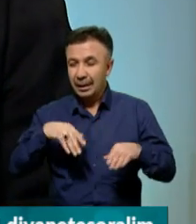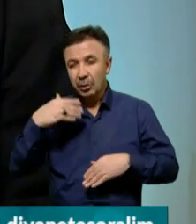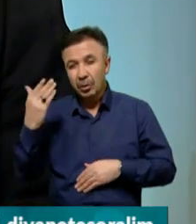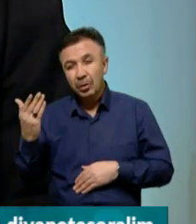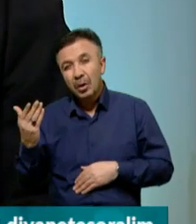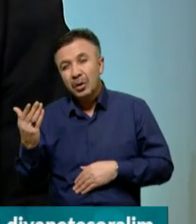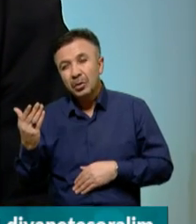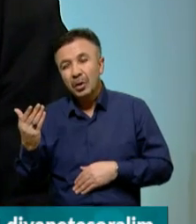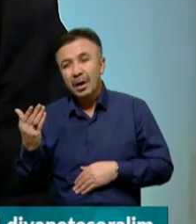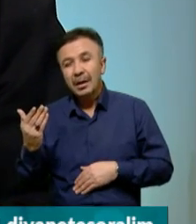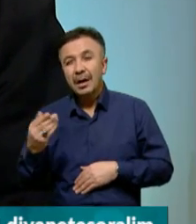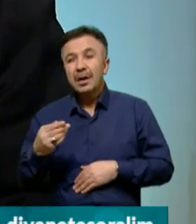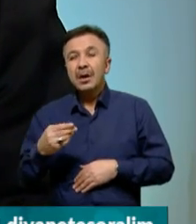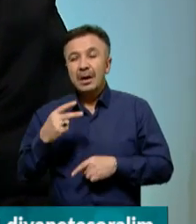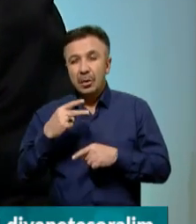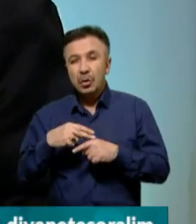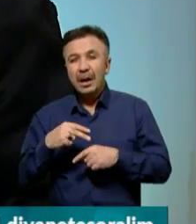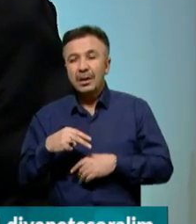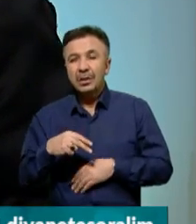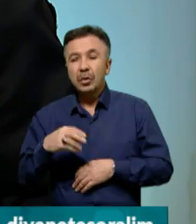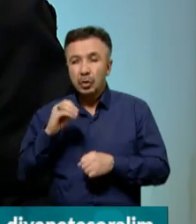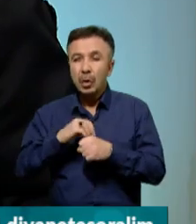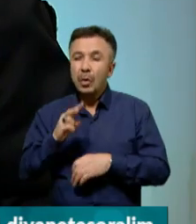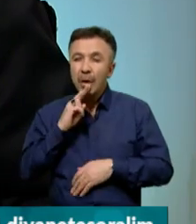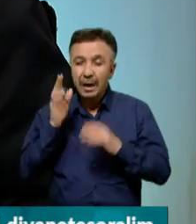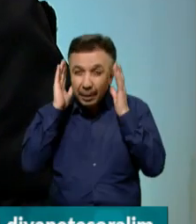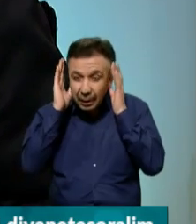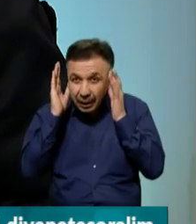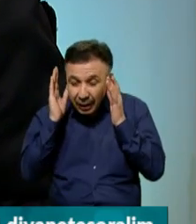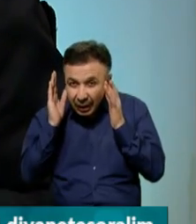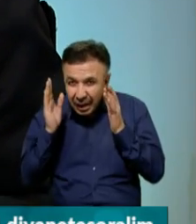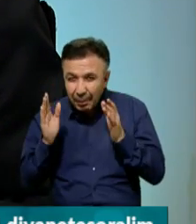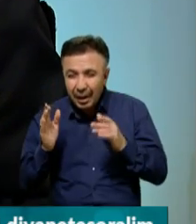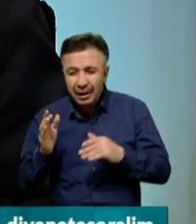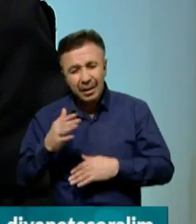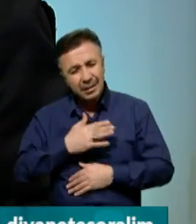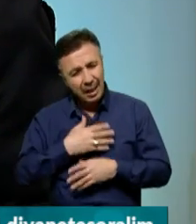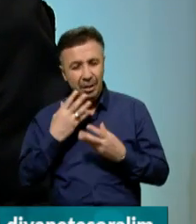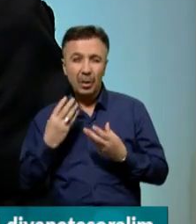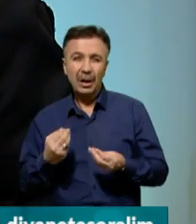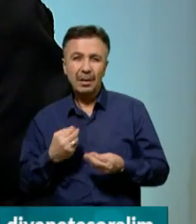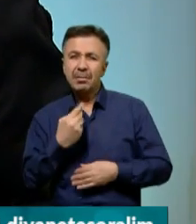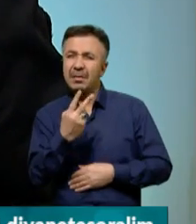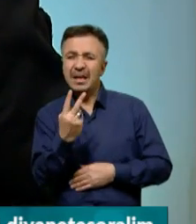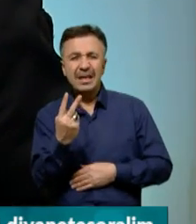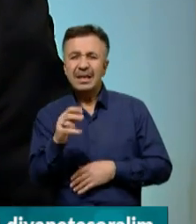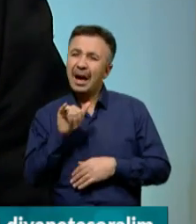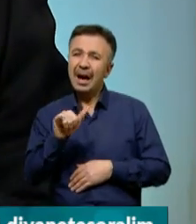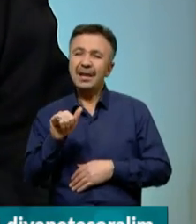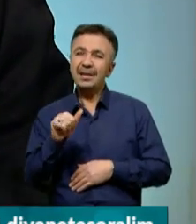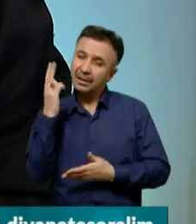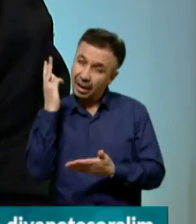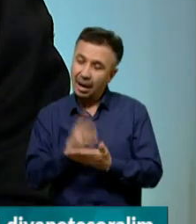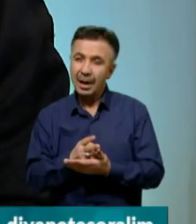saygılı olalım. Hocam. Kılanlar da niye kılmıyor diyenlere kılmıyor demeyelim, saygılı olalım. Çünkü ikisi de nedir? İçtihattir.